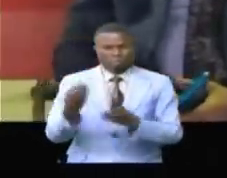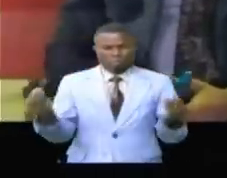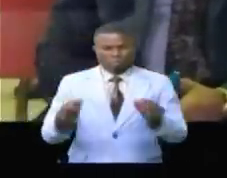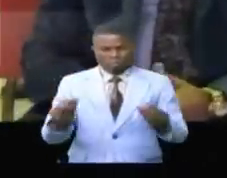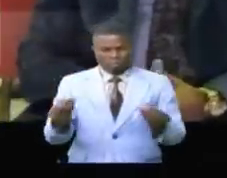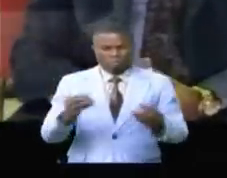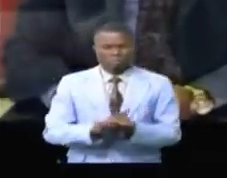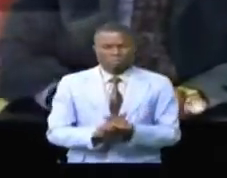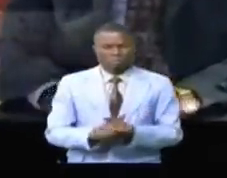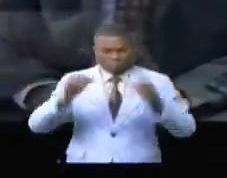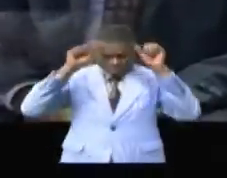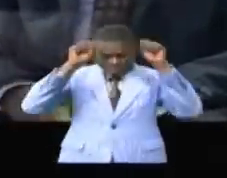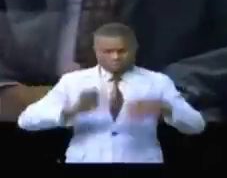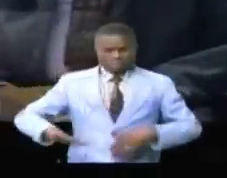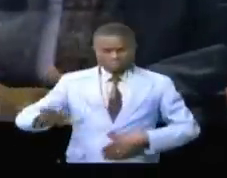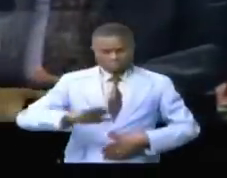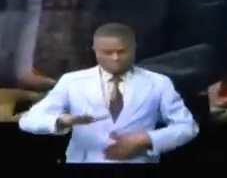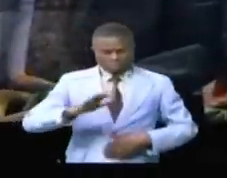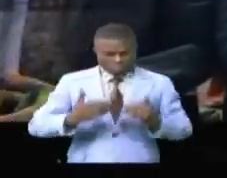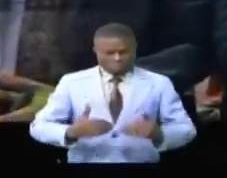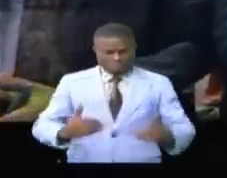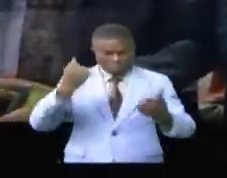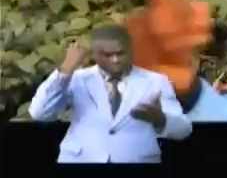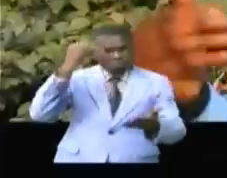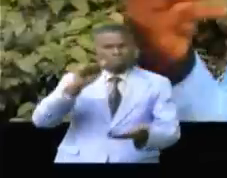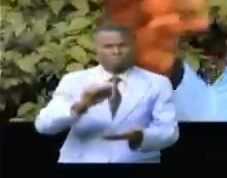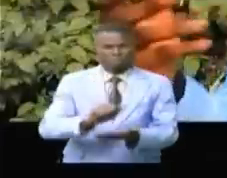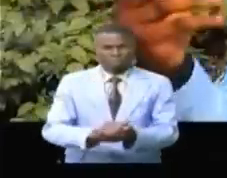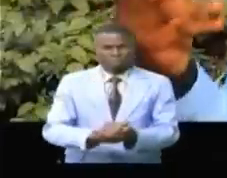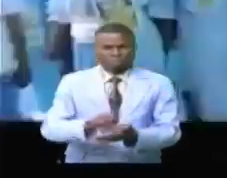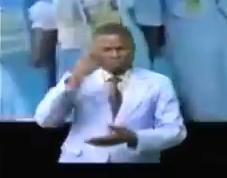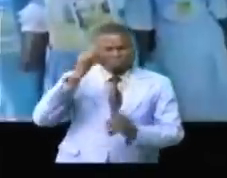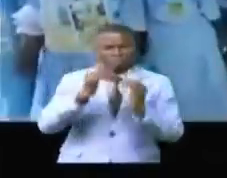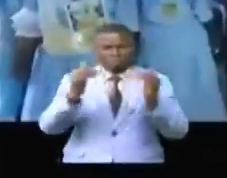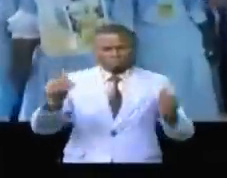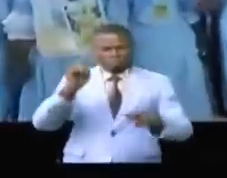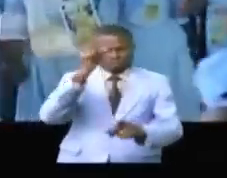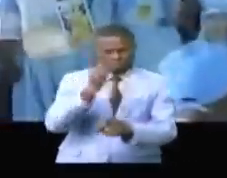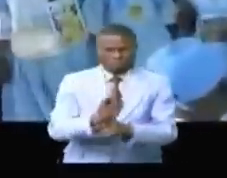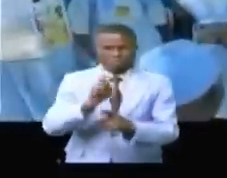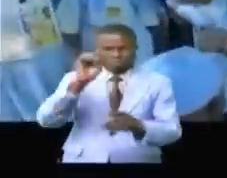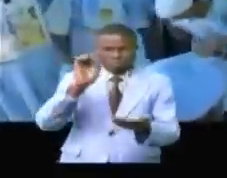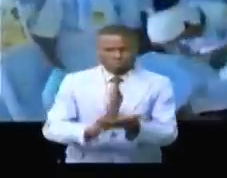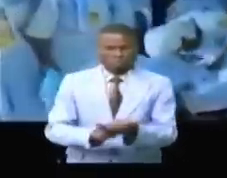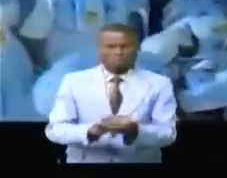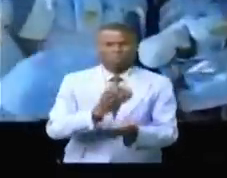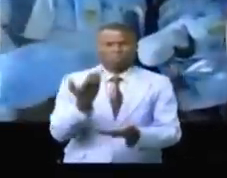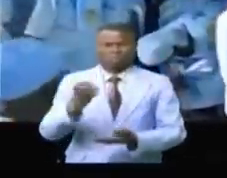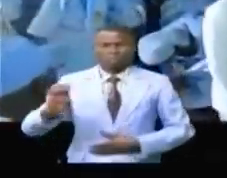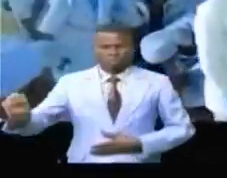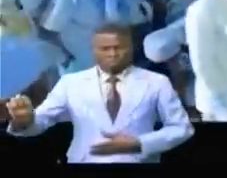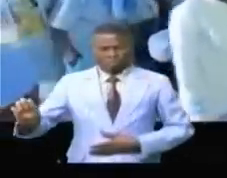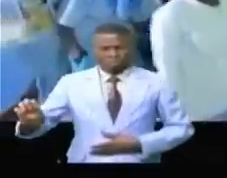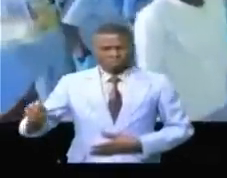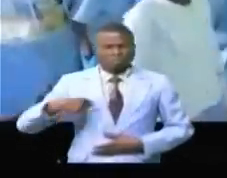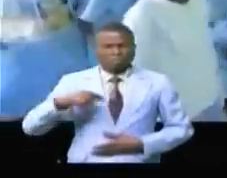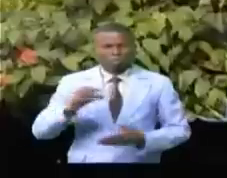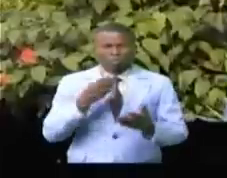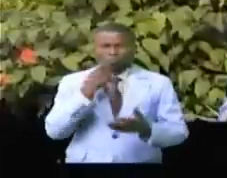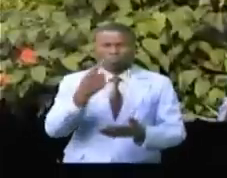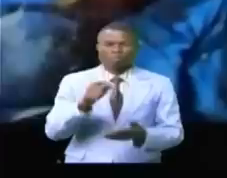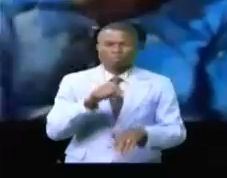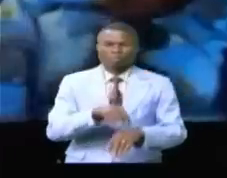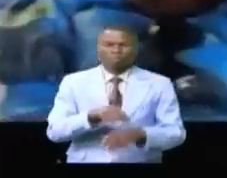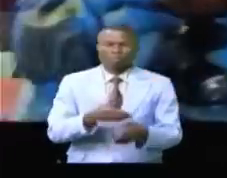pour que le chef de l'État puisse continuer dans cet élan-là pour que la paix soit retrouvée réellement à partir de l'Est. Je voudrais aussi profiter de